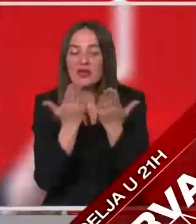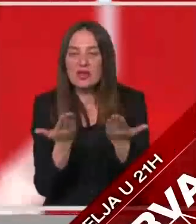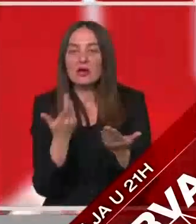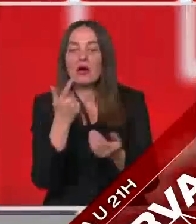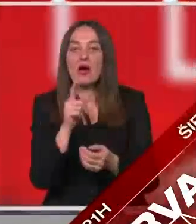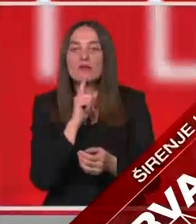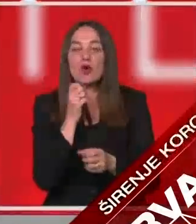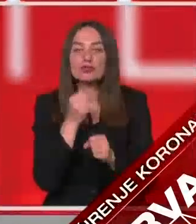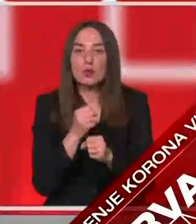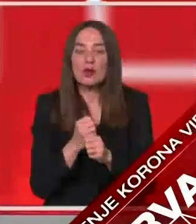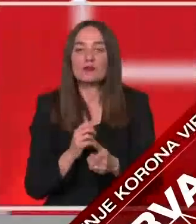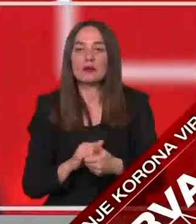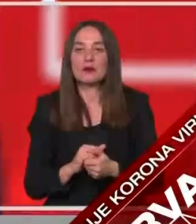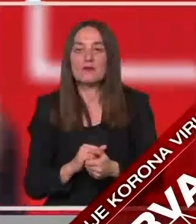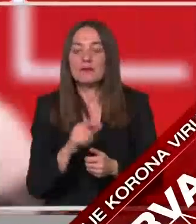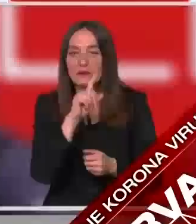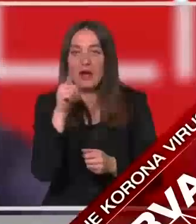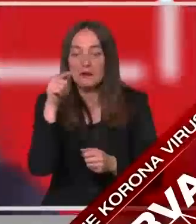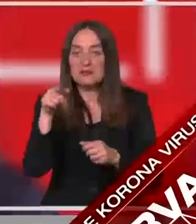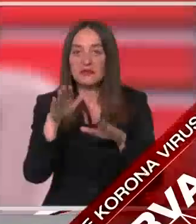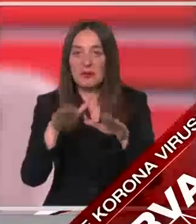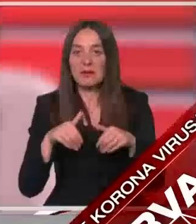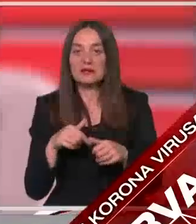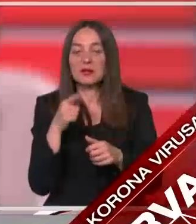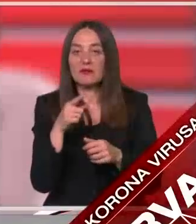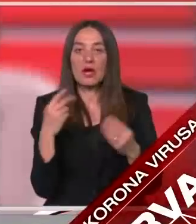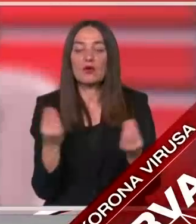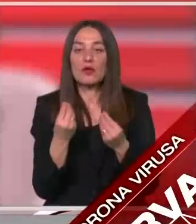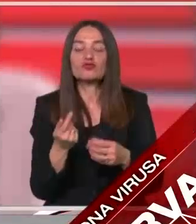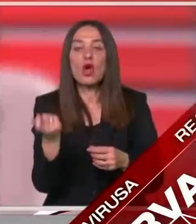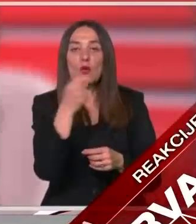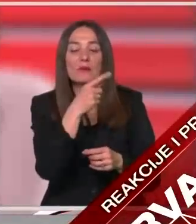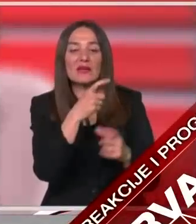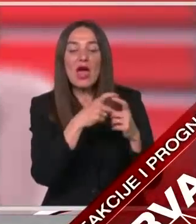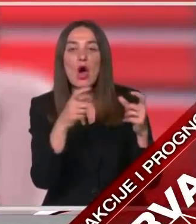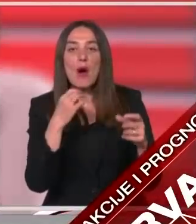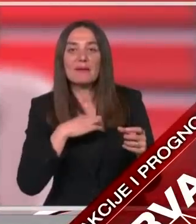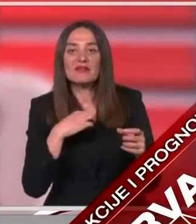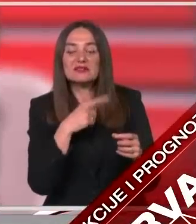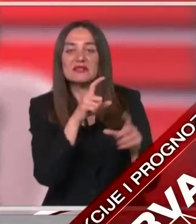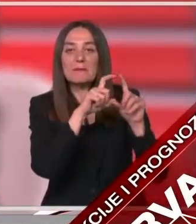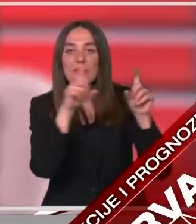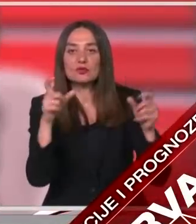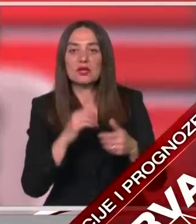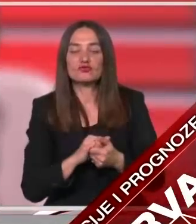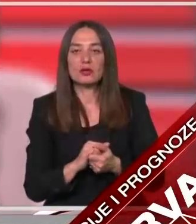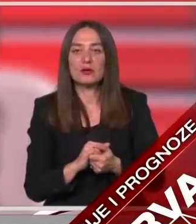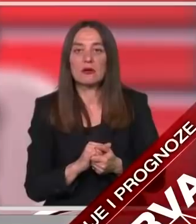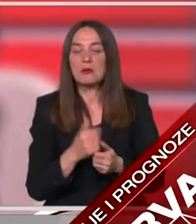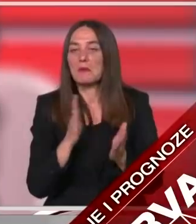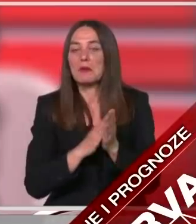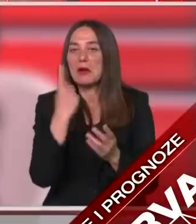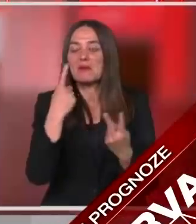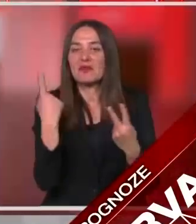diligence-a koji se uradi i tako dalje. Da li biste vi pristali na tako nešto? Da kupite korporativnu obveznicu preuzeći Srbiju? Da, recimo prve televizije.